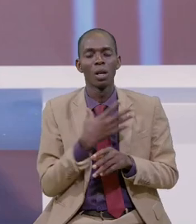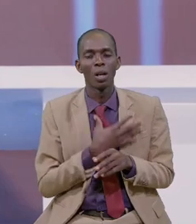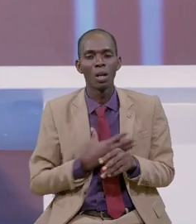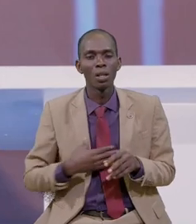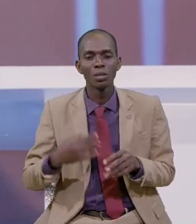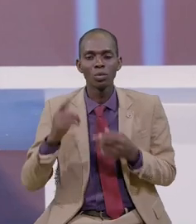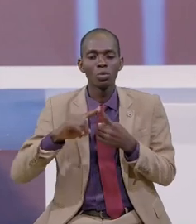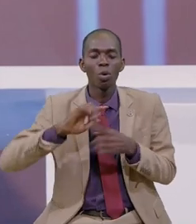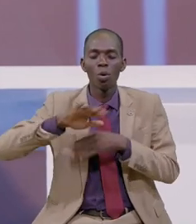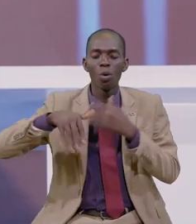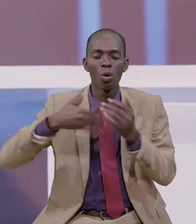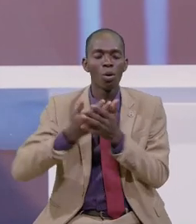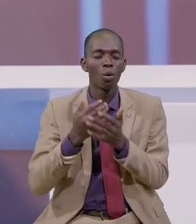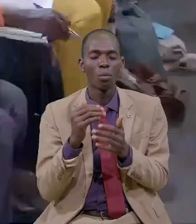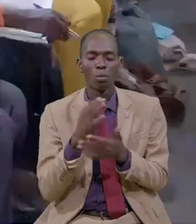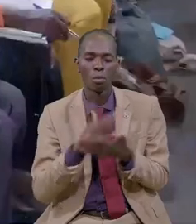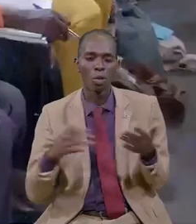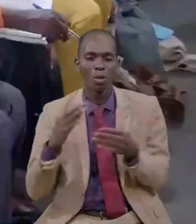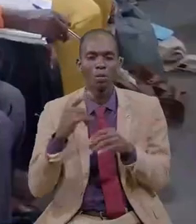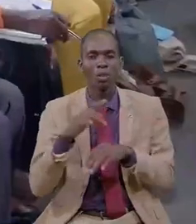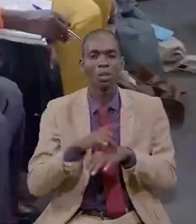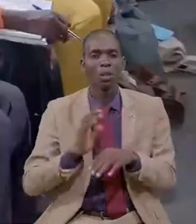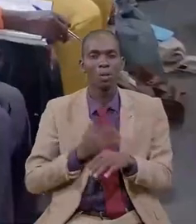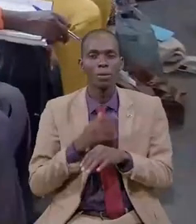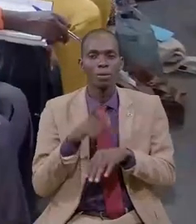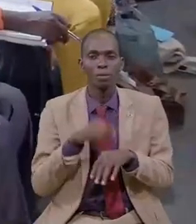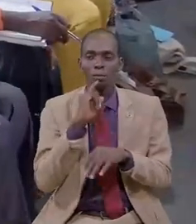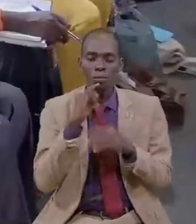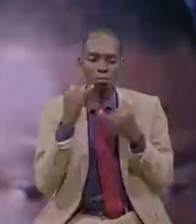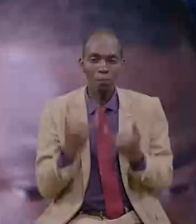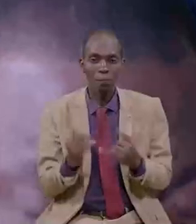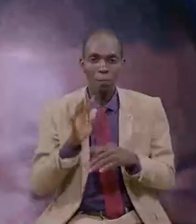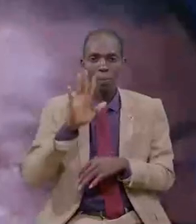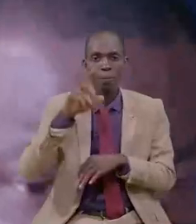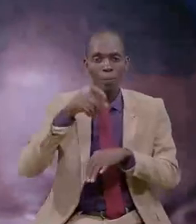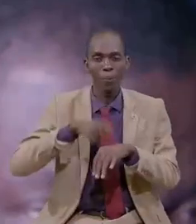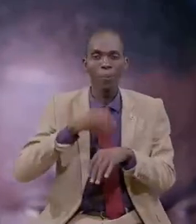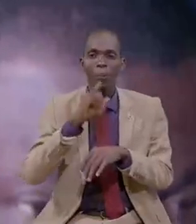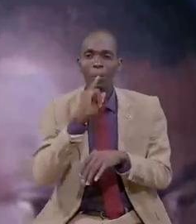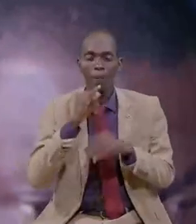terre. Notre heure a sonné. Ton heure a sonné.